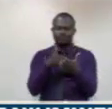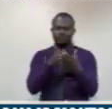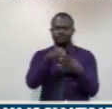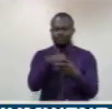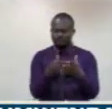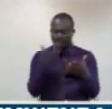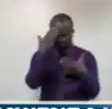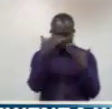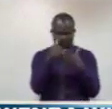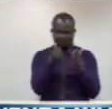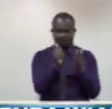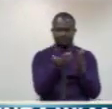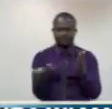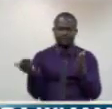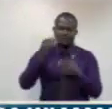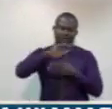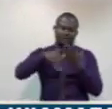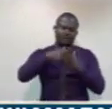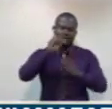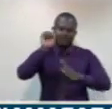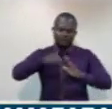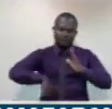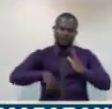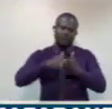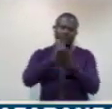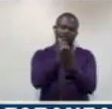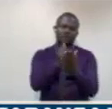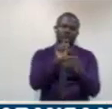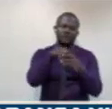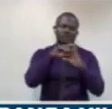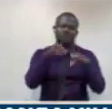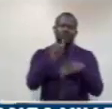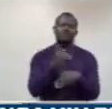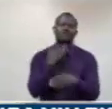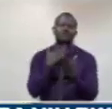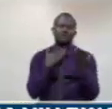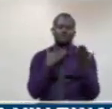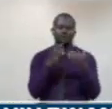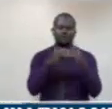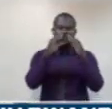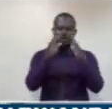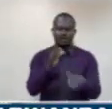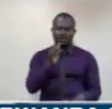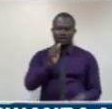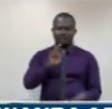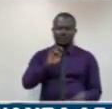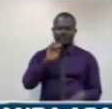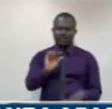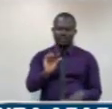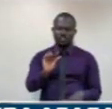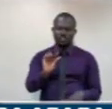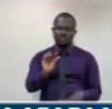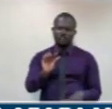zirimo kugira ngo abo bana bose babe bahita bafashwa kujya muri icyo cyiciro koko bifuza. Ubuyobozi bw'ikigega gitera inkunga abarokotse